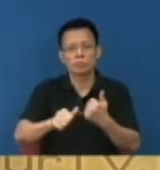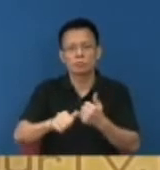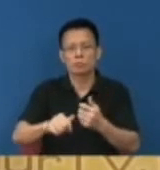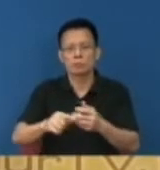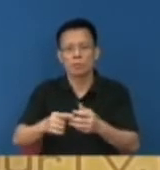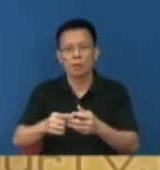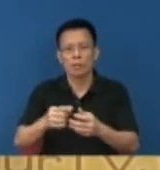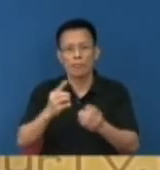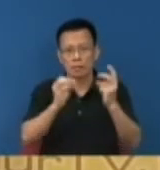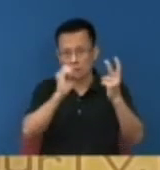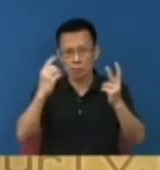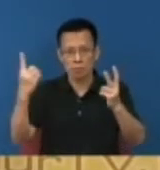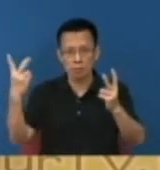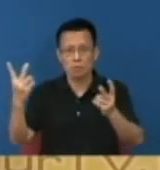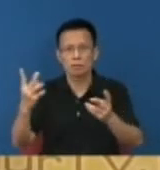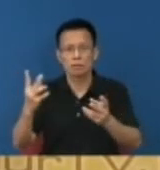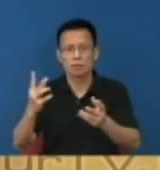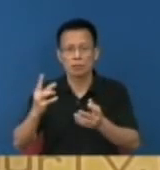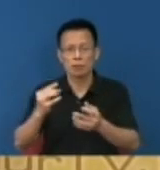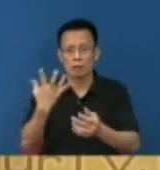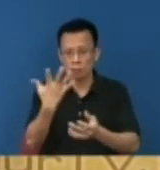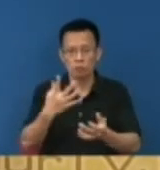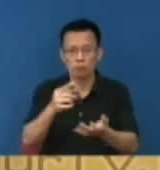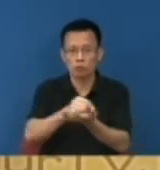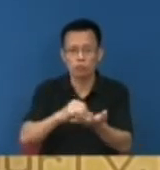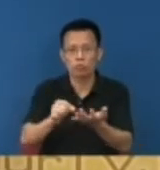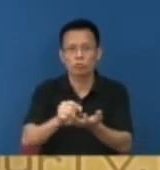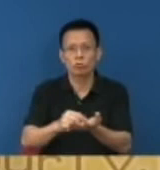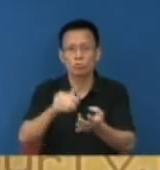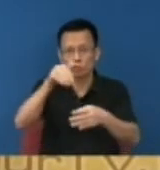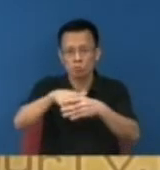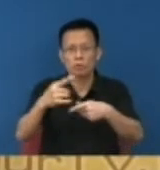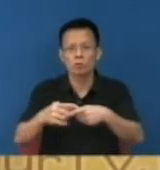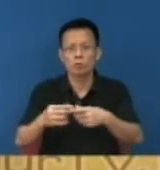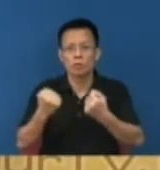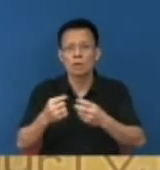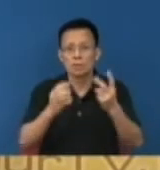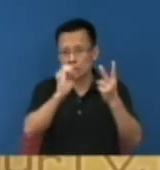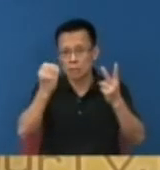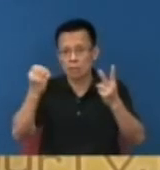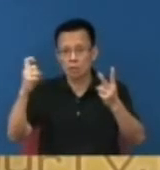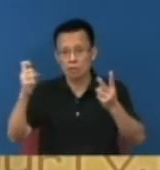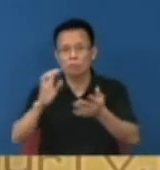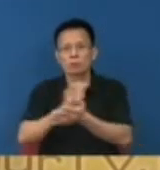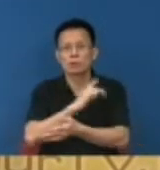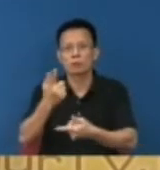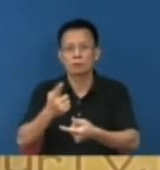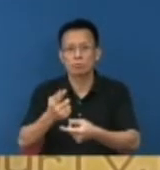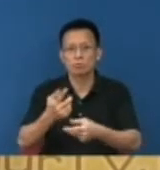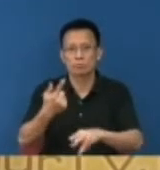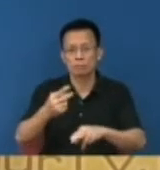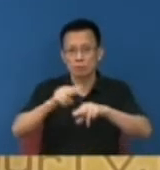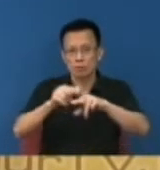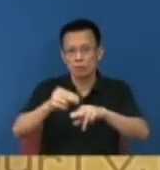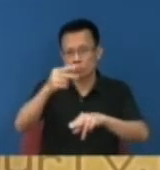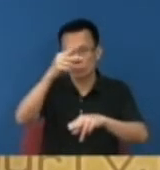五區公投運動，佢哋一早原來而家睇落去已經喺2009年11月已經同共產黨眉來眼去